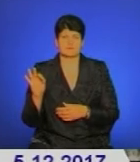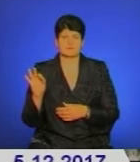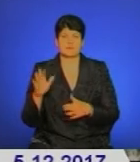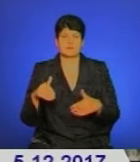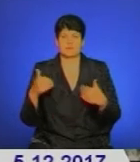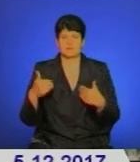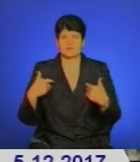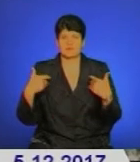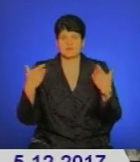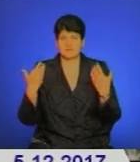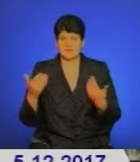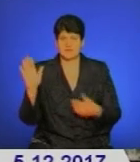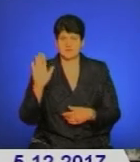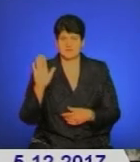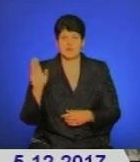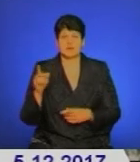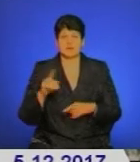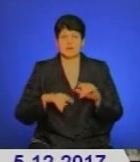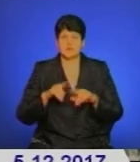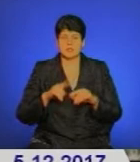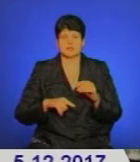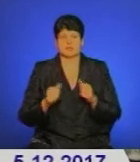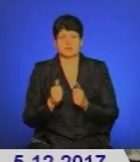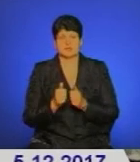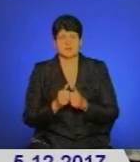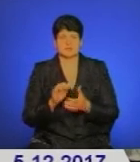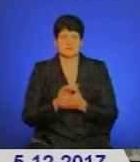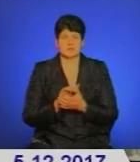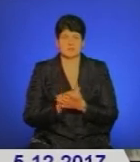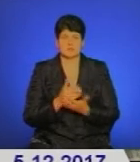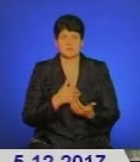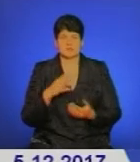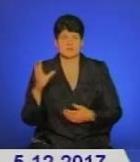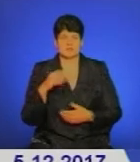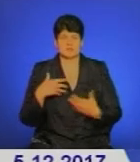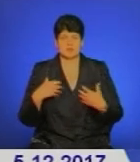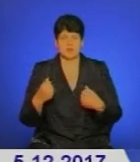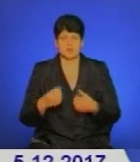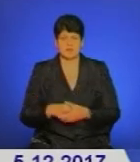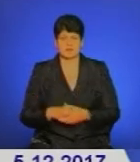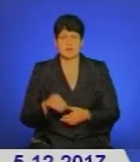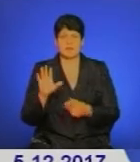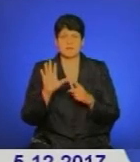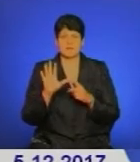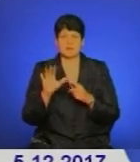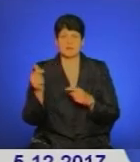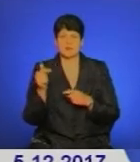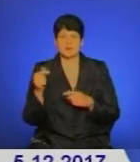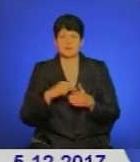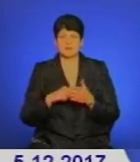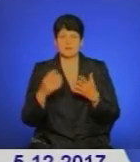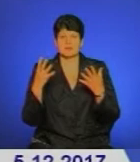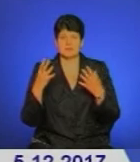Передаю привіт рідним, близьким, знайомим. Бажаю всім здоров'я. 5 грудня відзначають Міжнародний